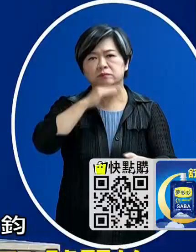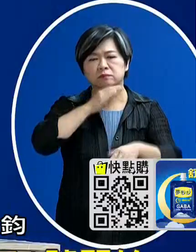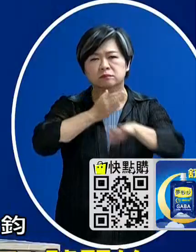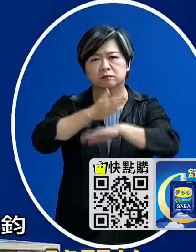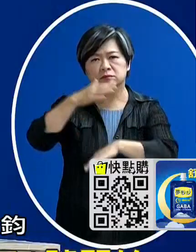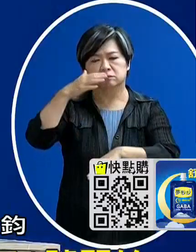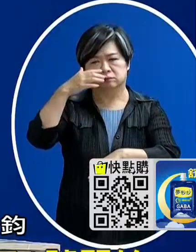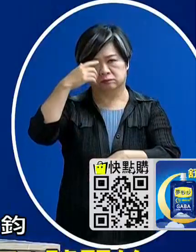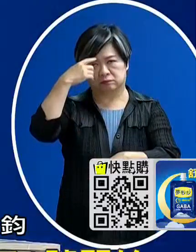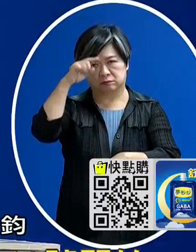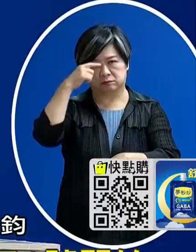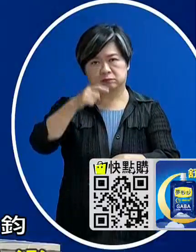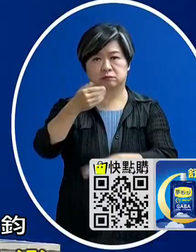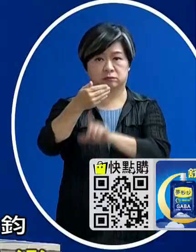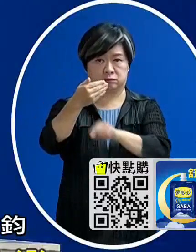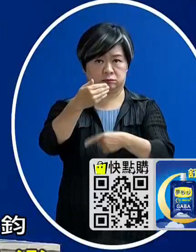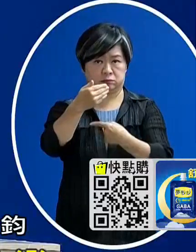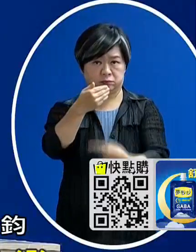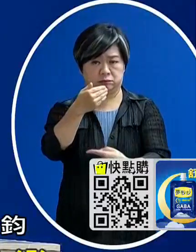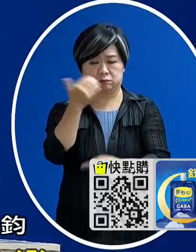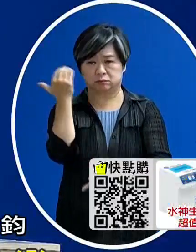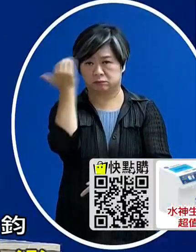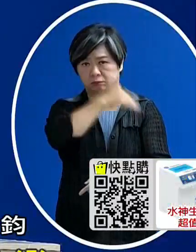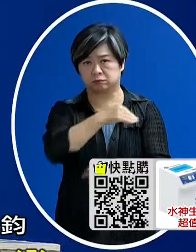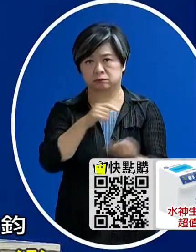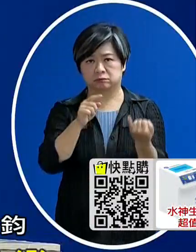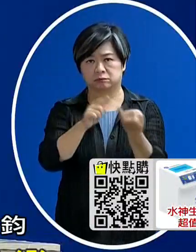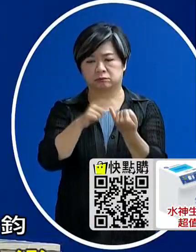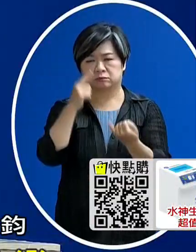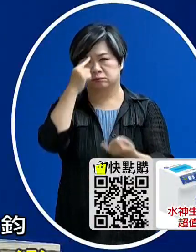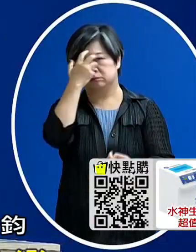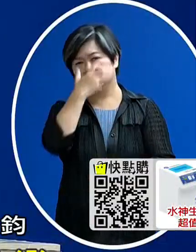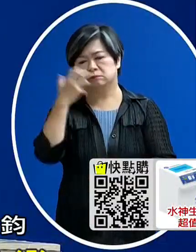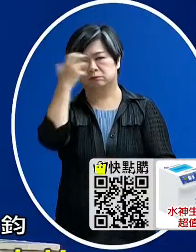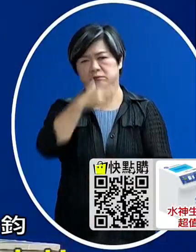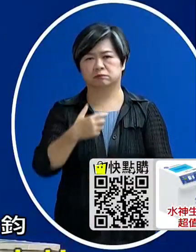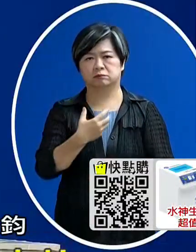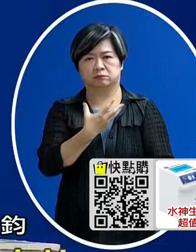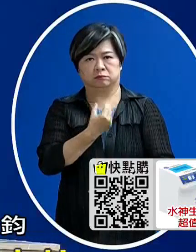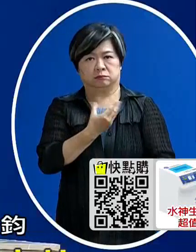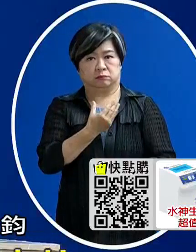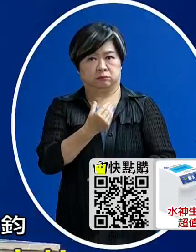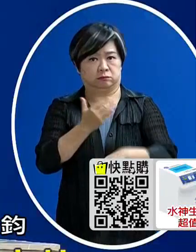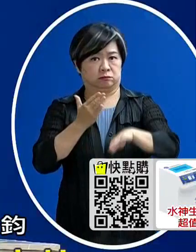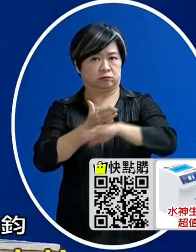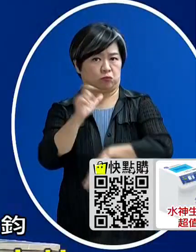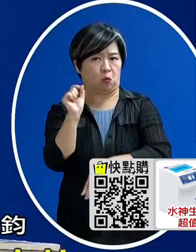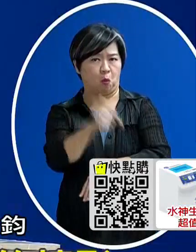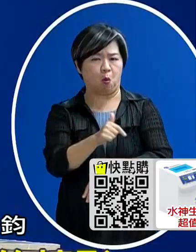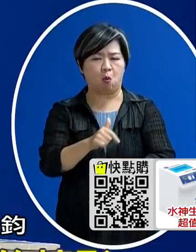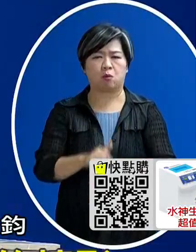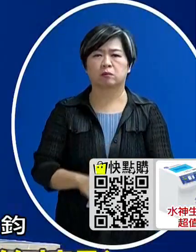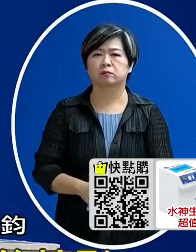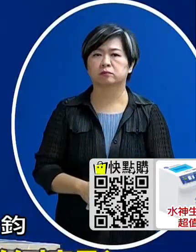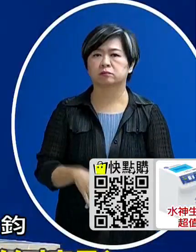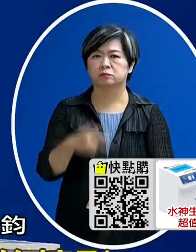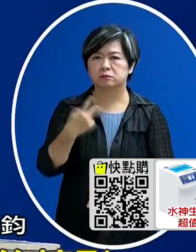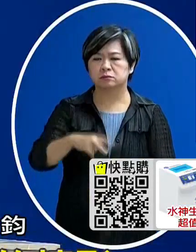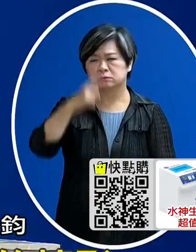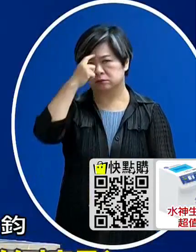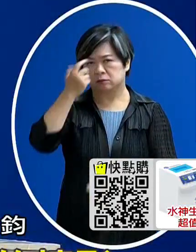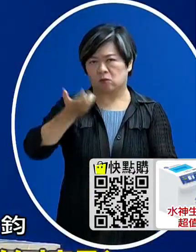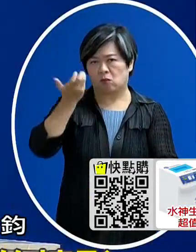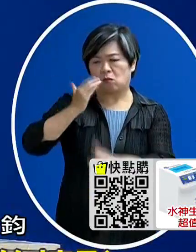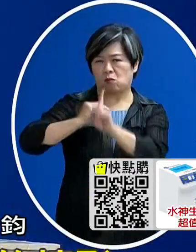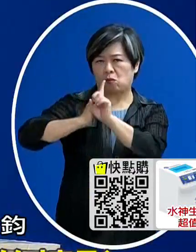是9月1号开始，就突然出现意识改变、心搏过速，或就是心跳太快，以及有高烧